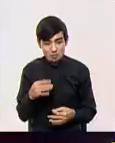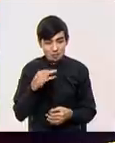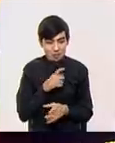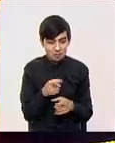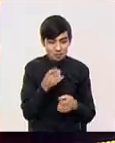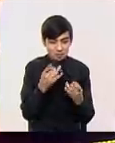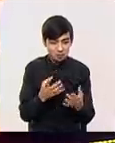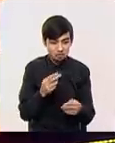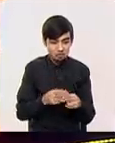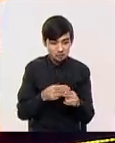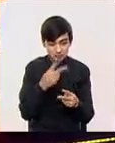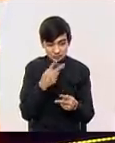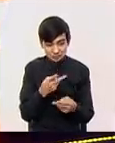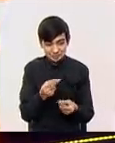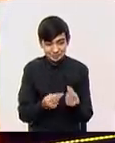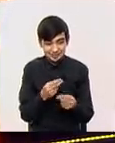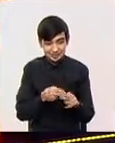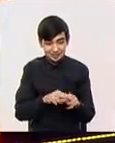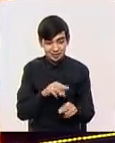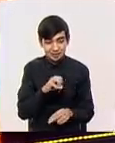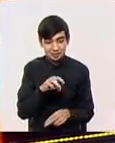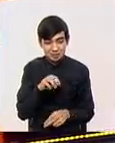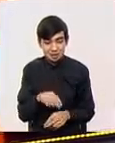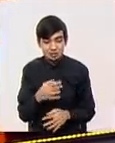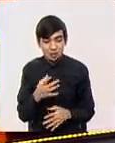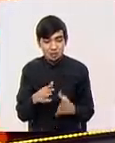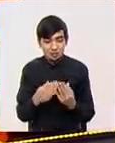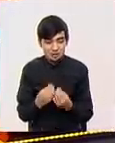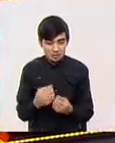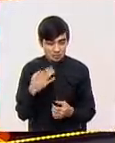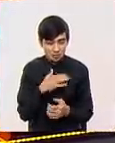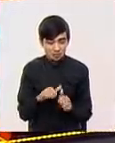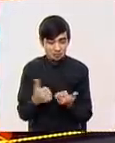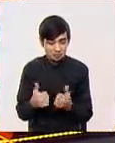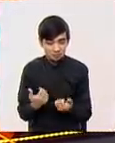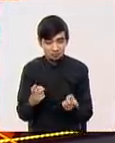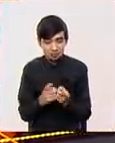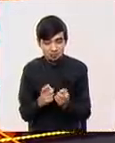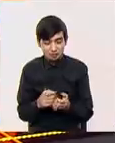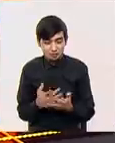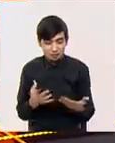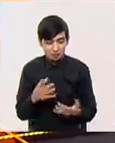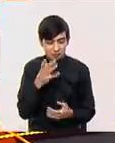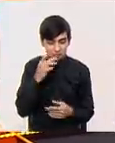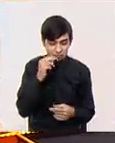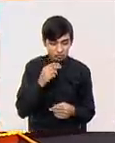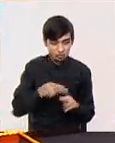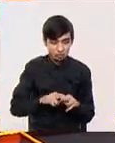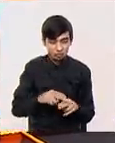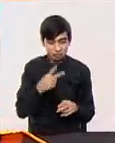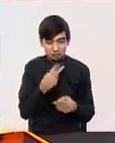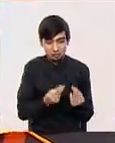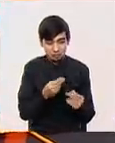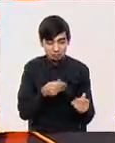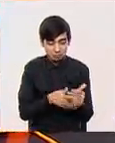әшейін темір терсек көрінетін осы терминалдардың қаншама отбасының ойранын шығарып, соқталдай жігіттерді маскүнемге, нашақорға